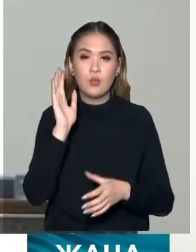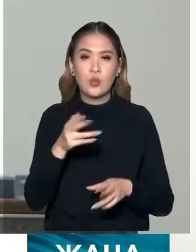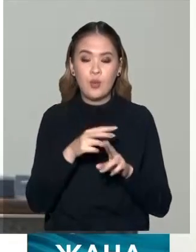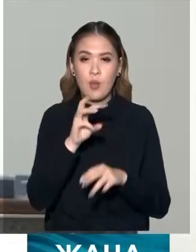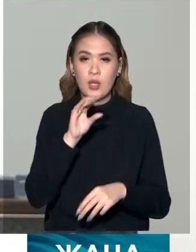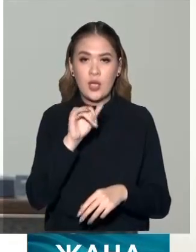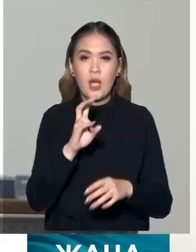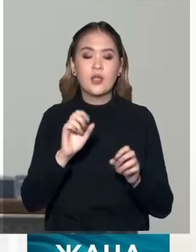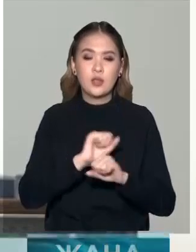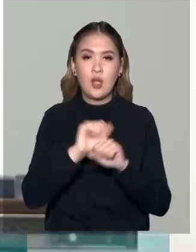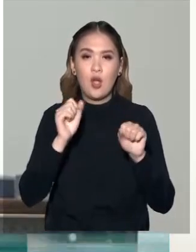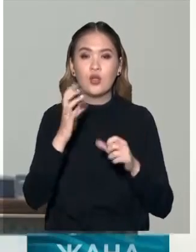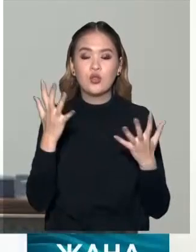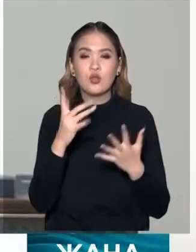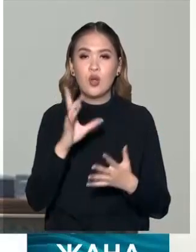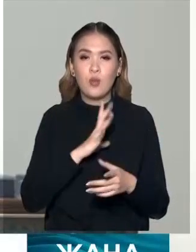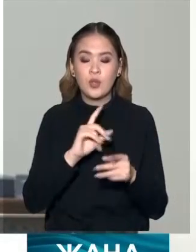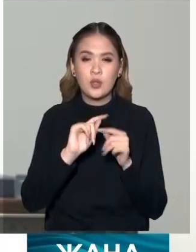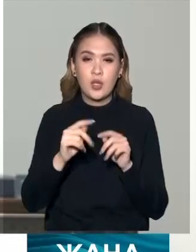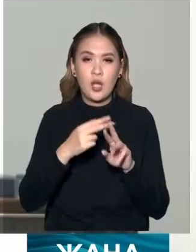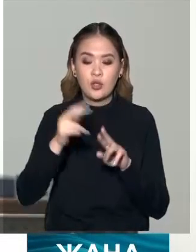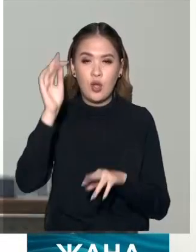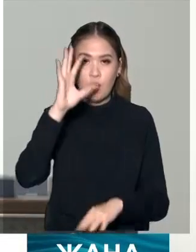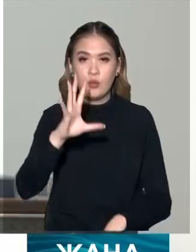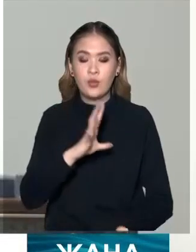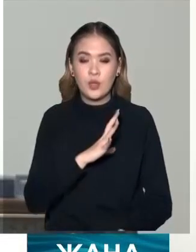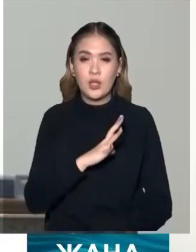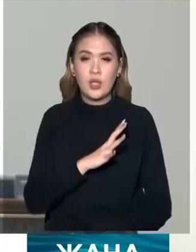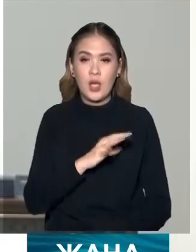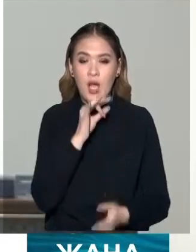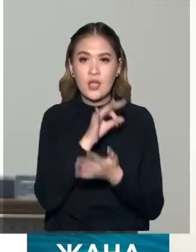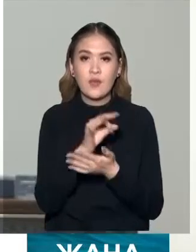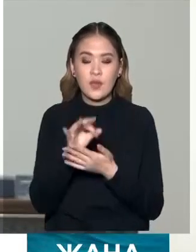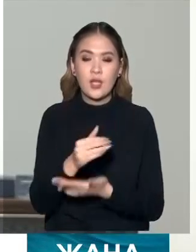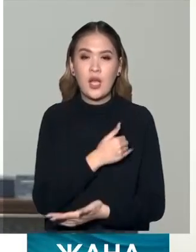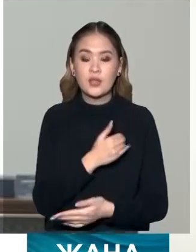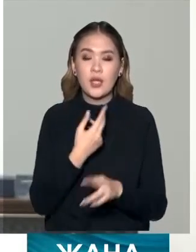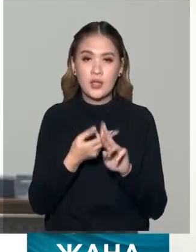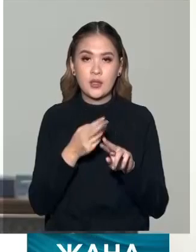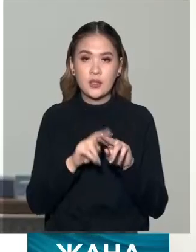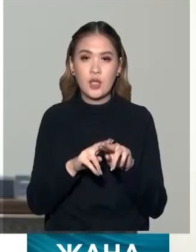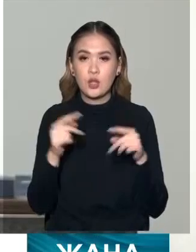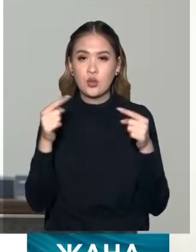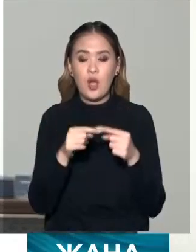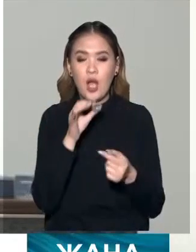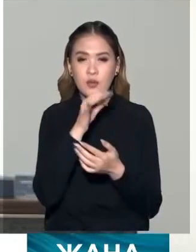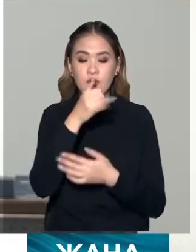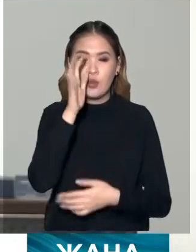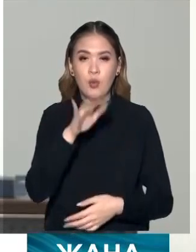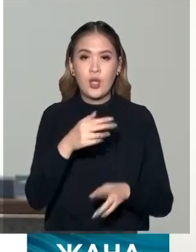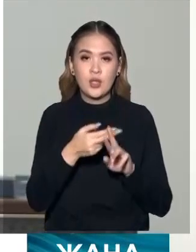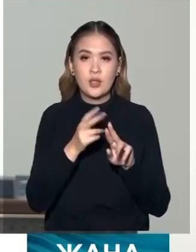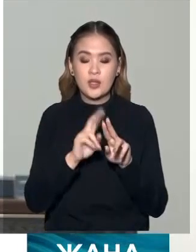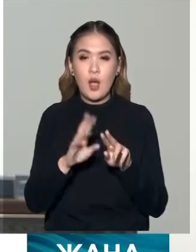метанды жарылыс, сосын жану болған. Яғни, апаттың техногендік сипатқа ие екенін атап өткім келеді. Алайда себебі нақты айту қиын. Өйткені кеншілер